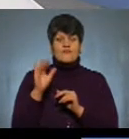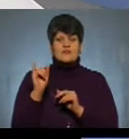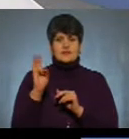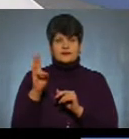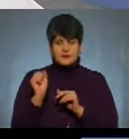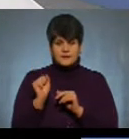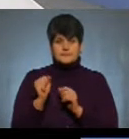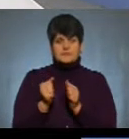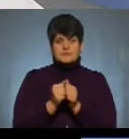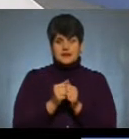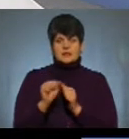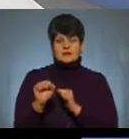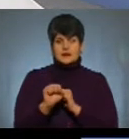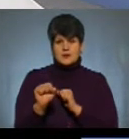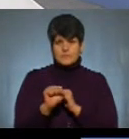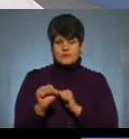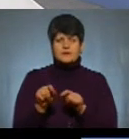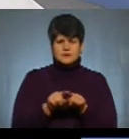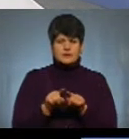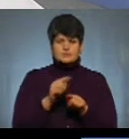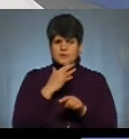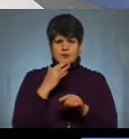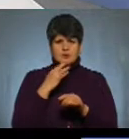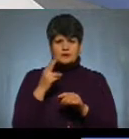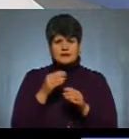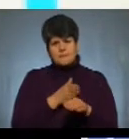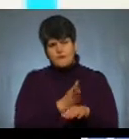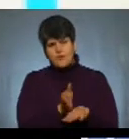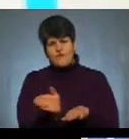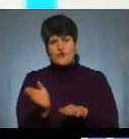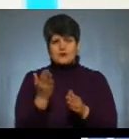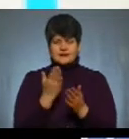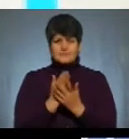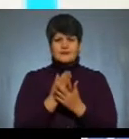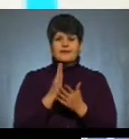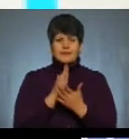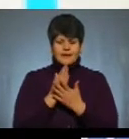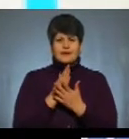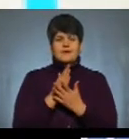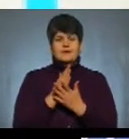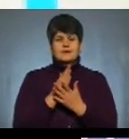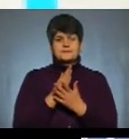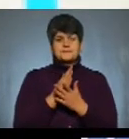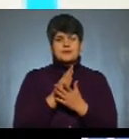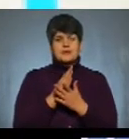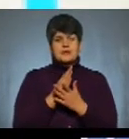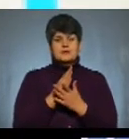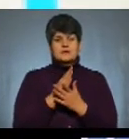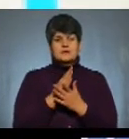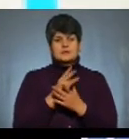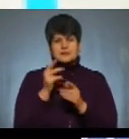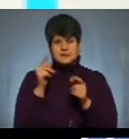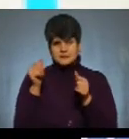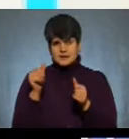Кровінка, поблизу Теребовля. Там також досить багато. Так, там поворот є, там є знаки також, що